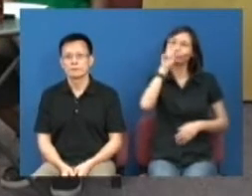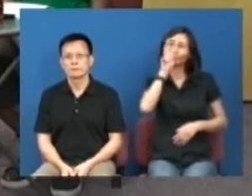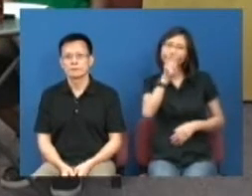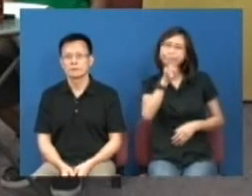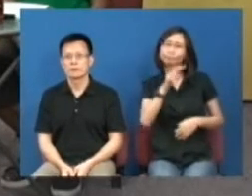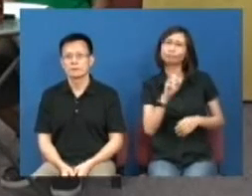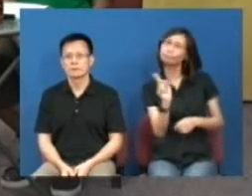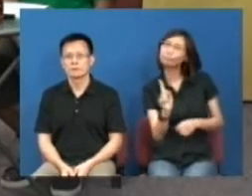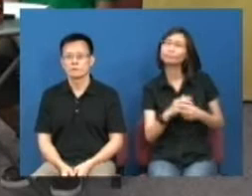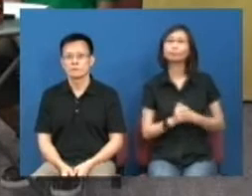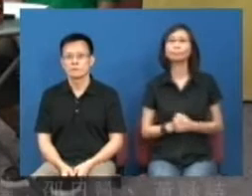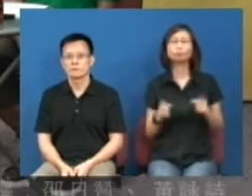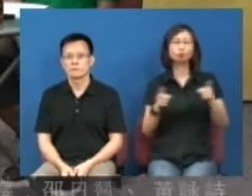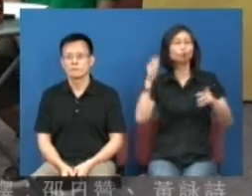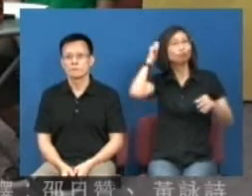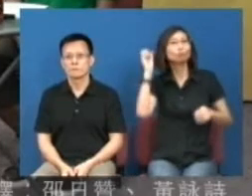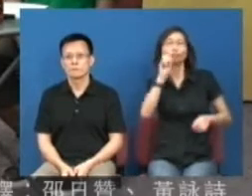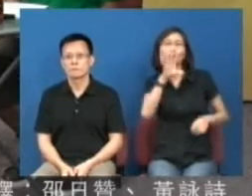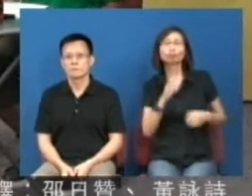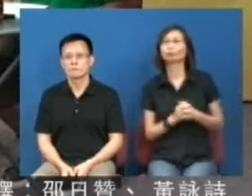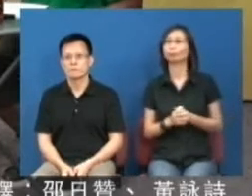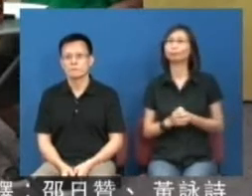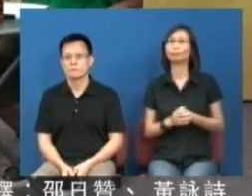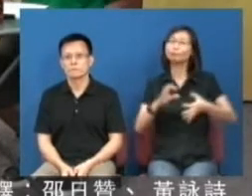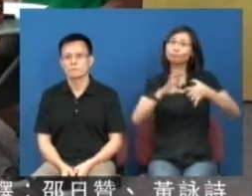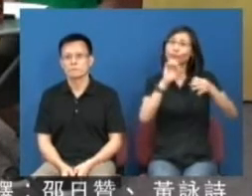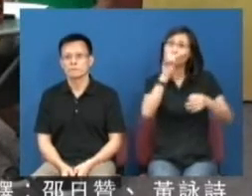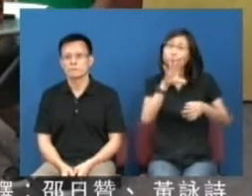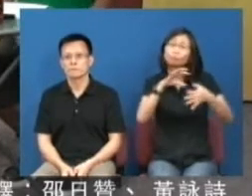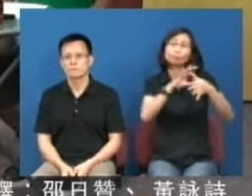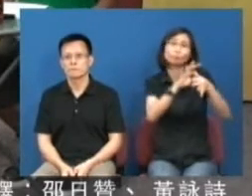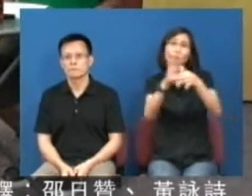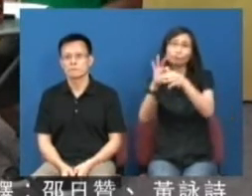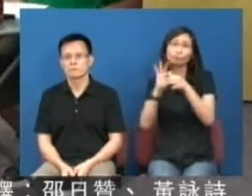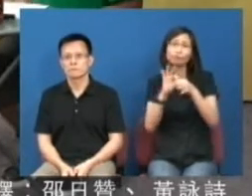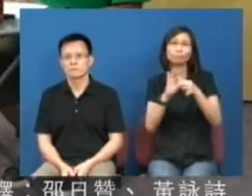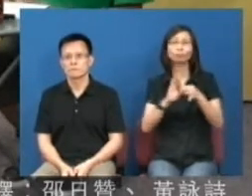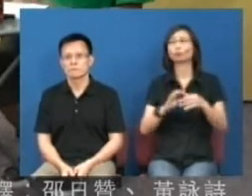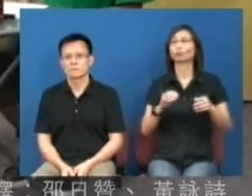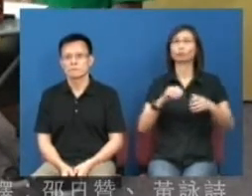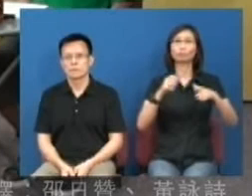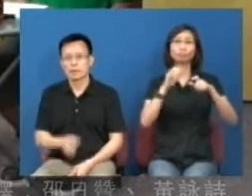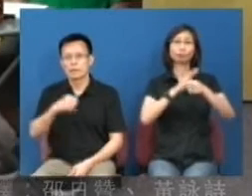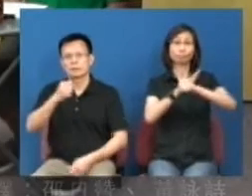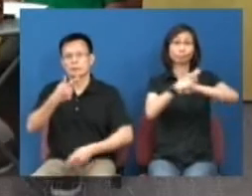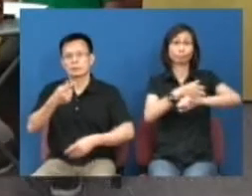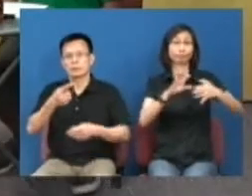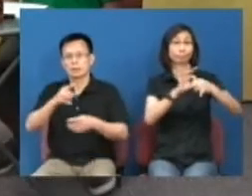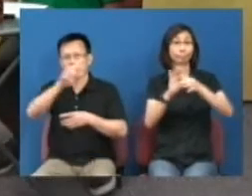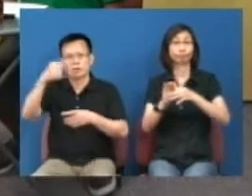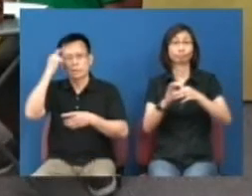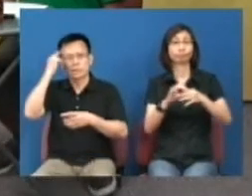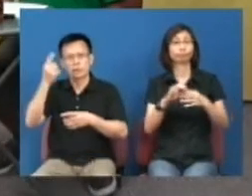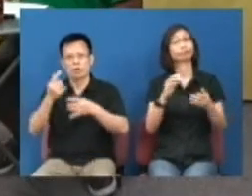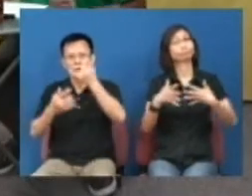况之外呢，其实长毛都想讲一讲跟社民联有关的一些遭遇。 大家都知道六